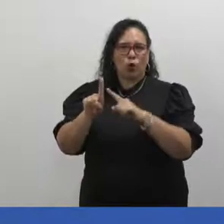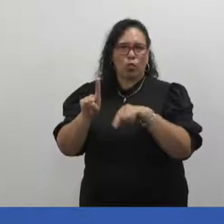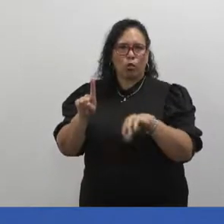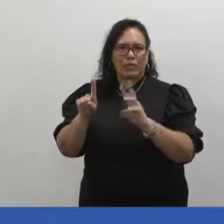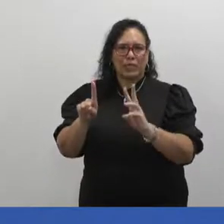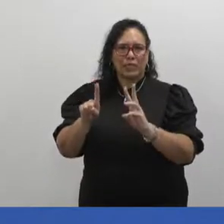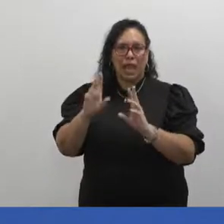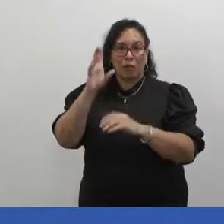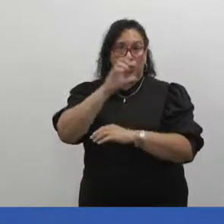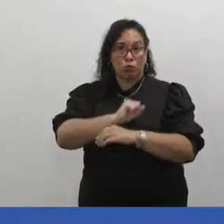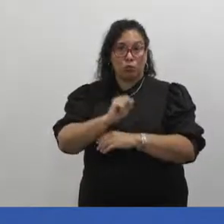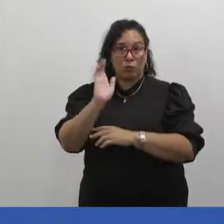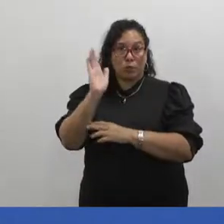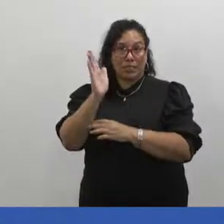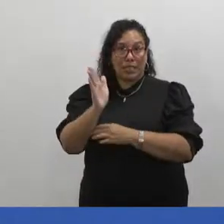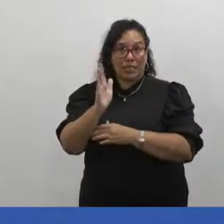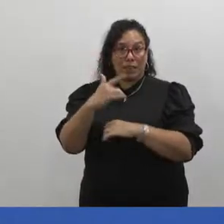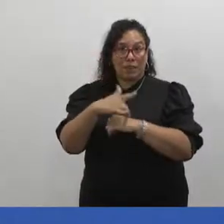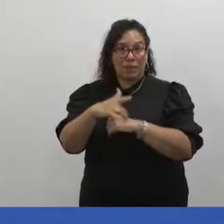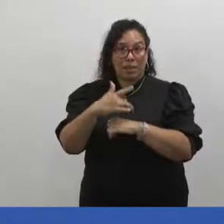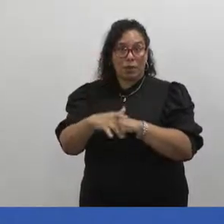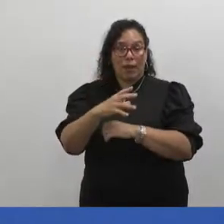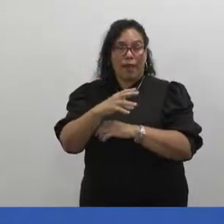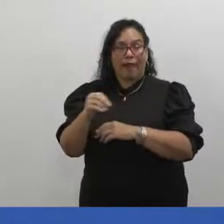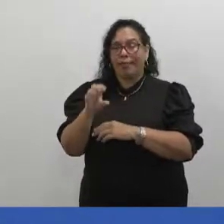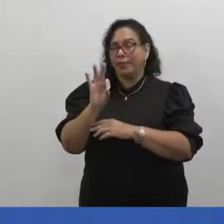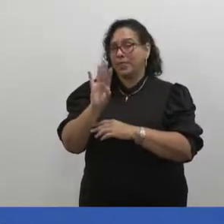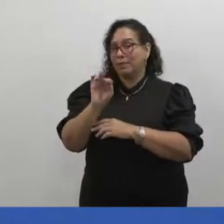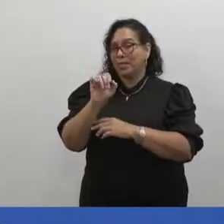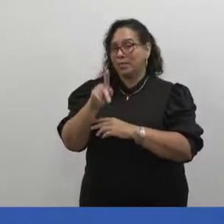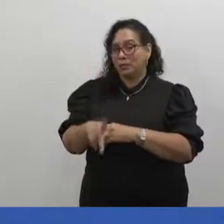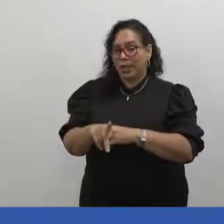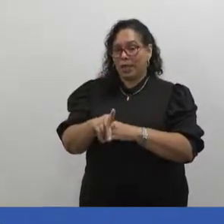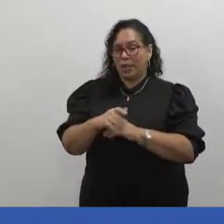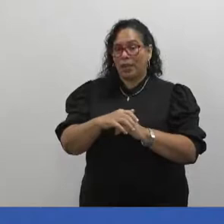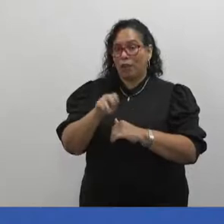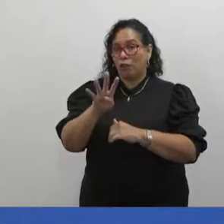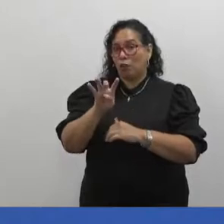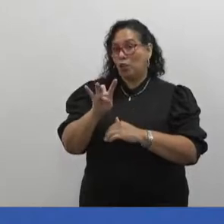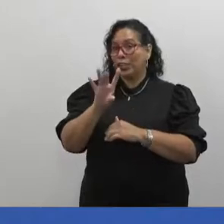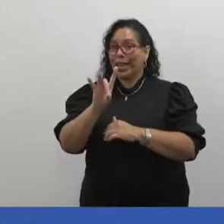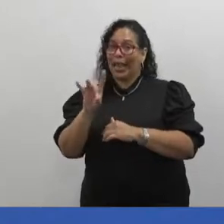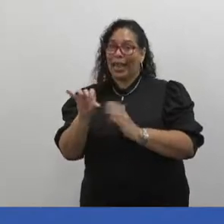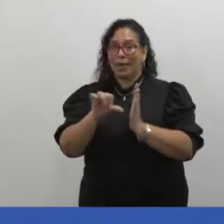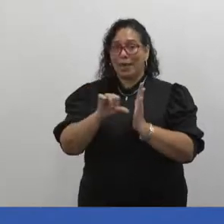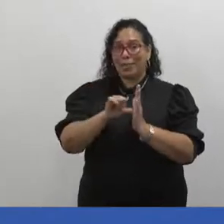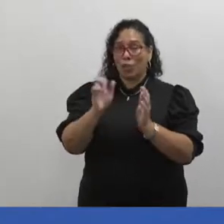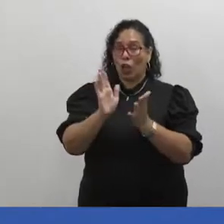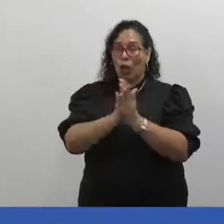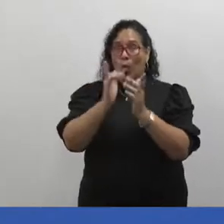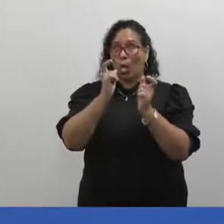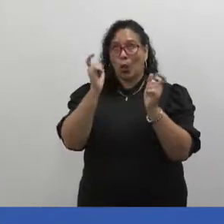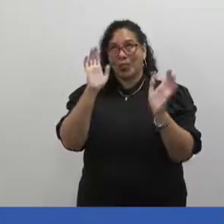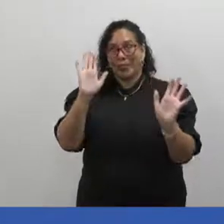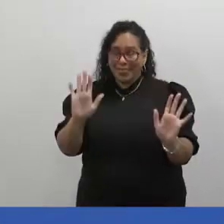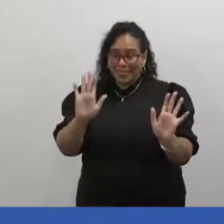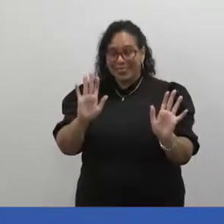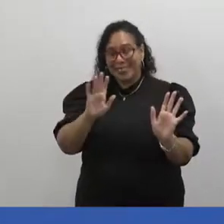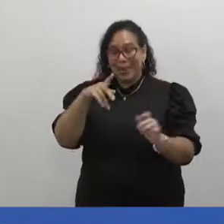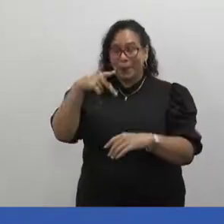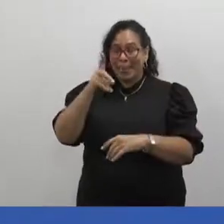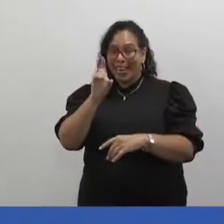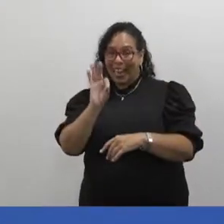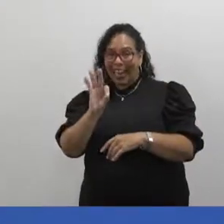on loại kim cơ thà bát bằng hai ní cứ năng từ năng miên con ông